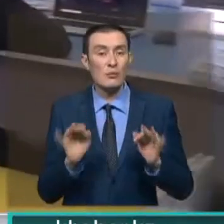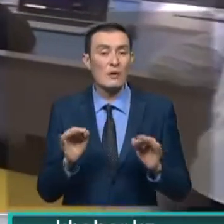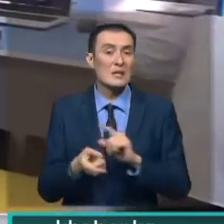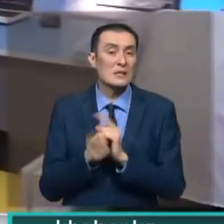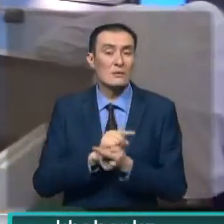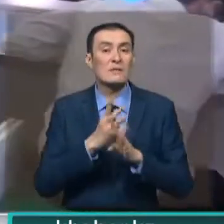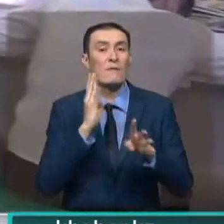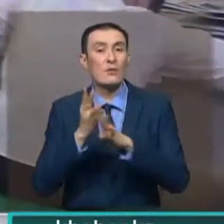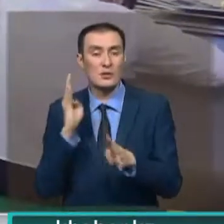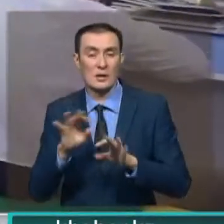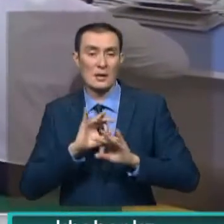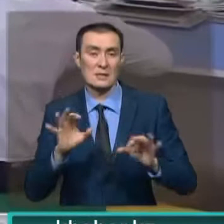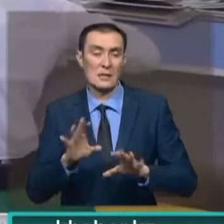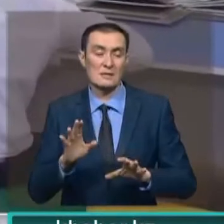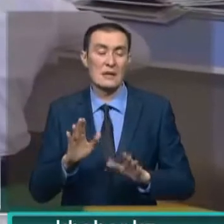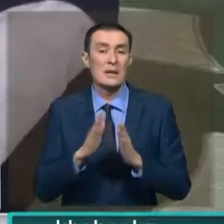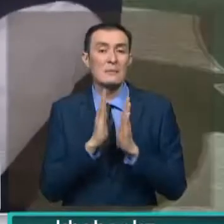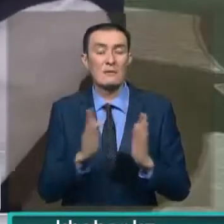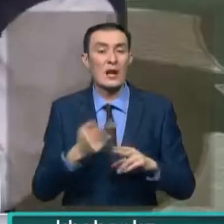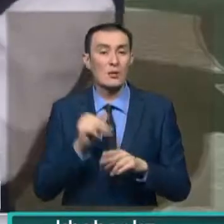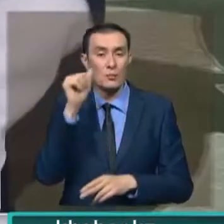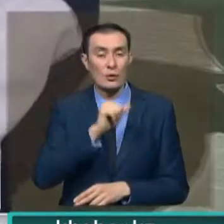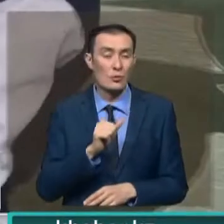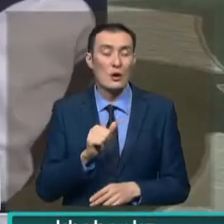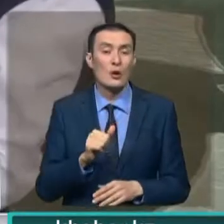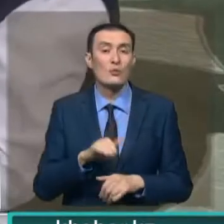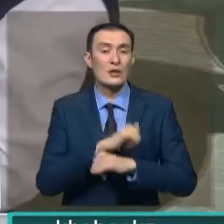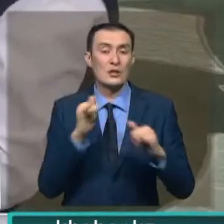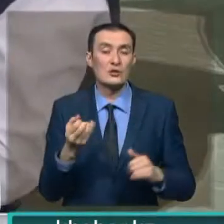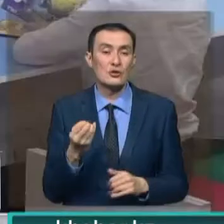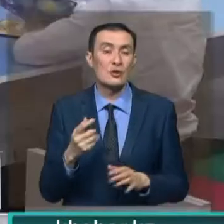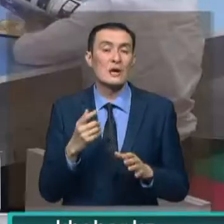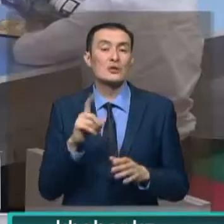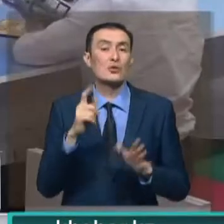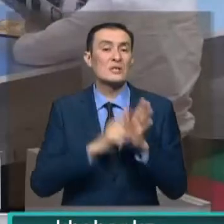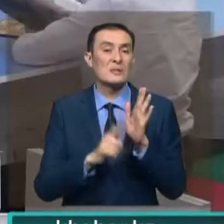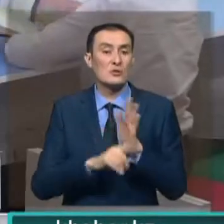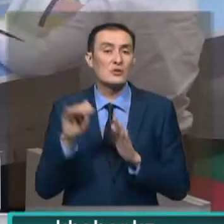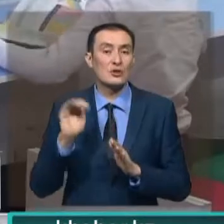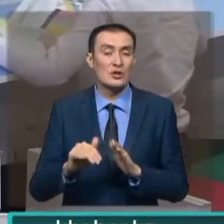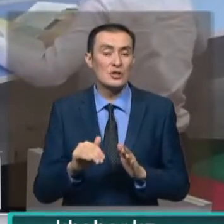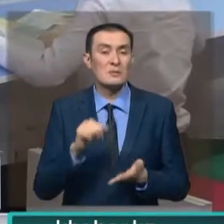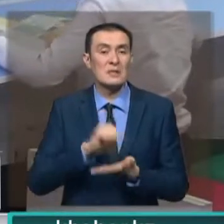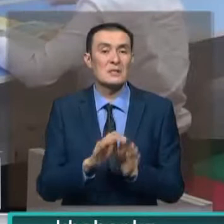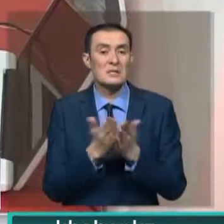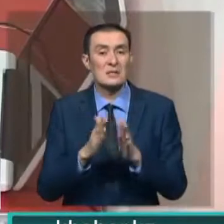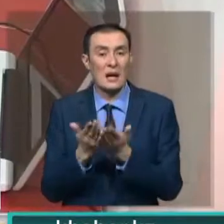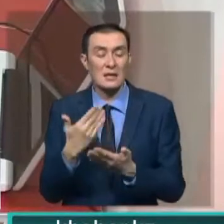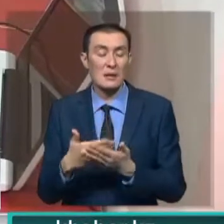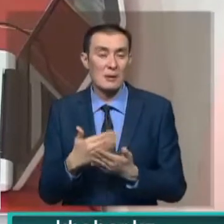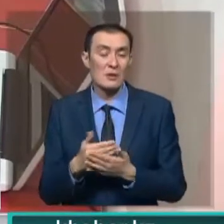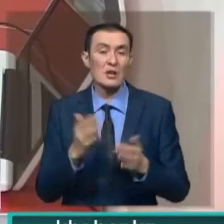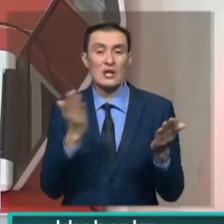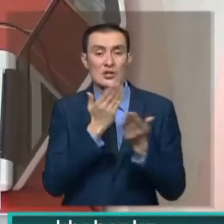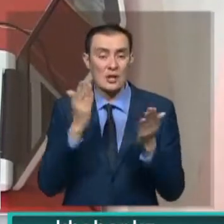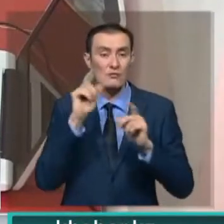становятся в очереди рассказывать библиотекарь в этом году книжный фонд пополнился ещё 170 тысяч зданий к слову и для